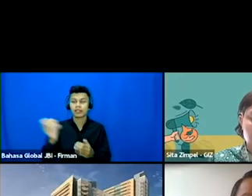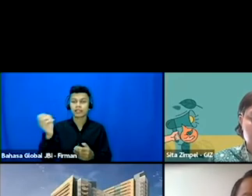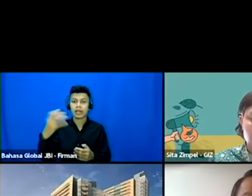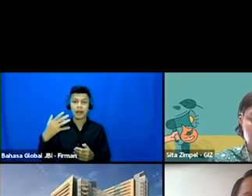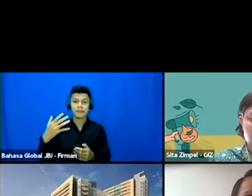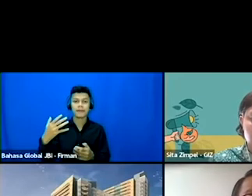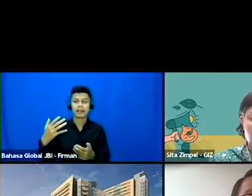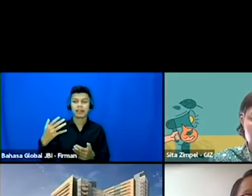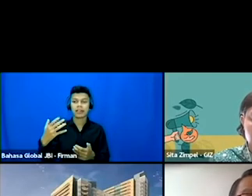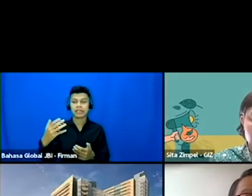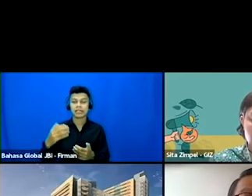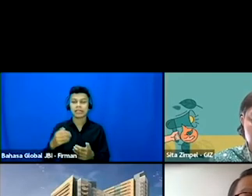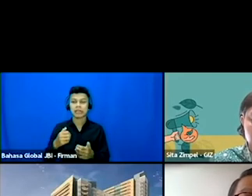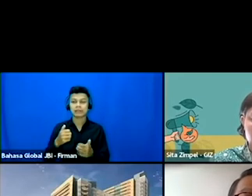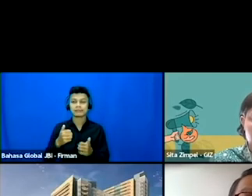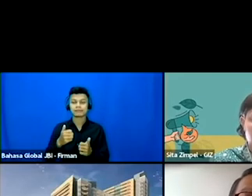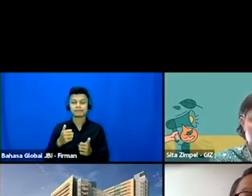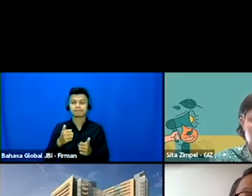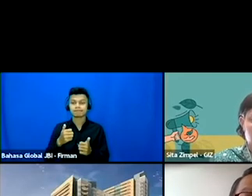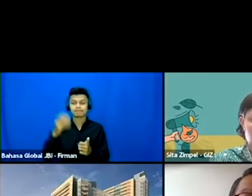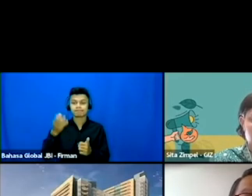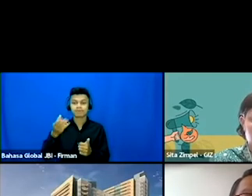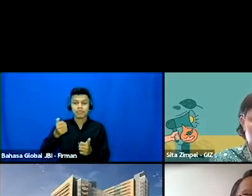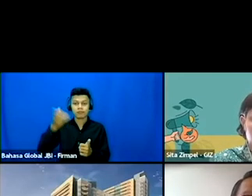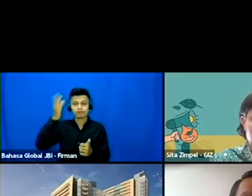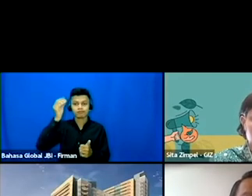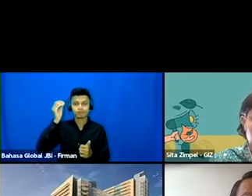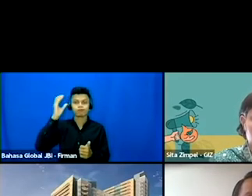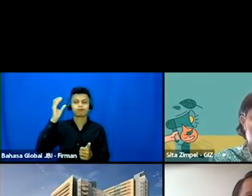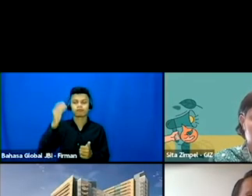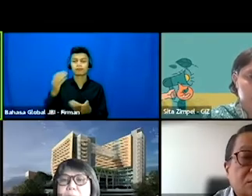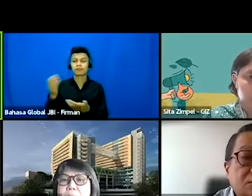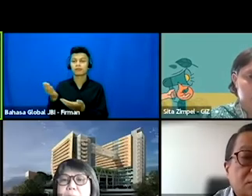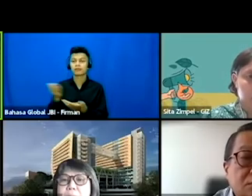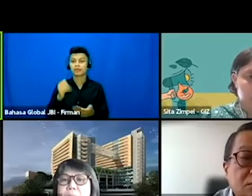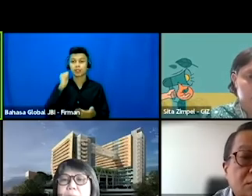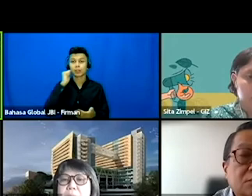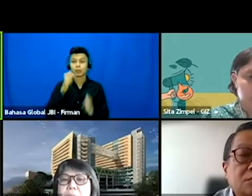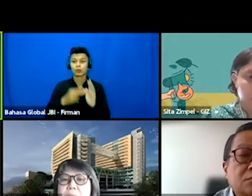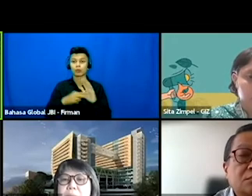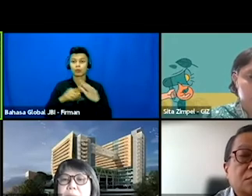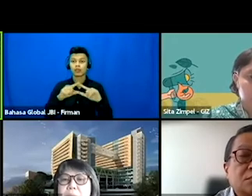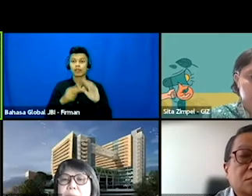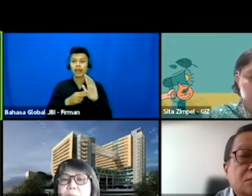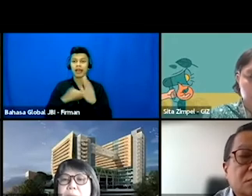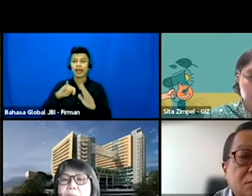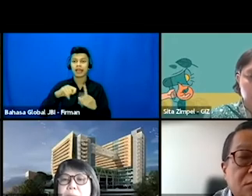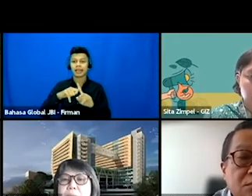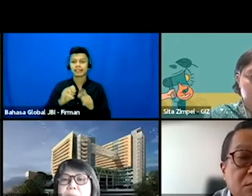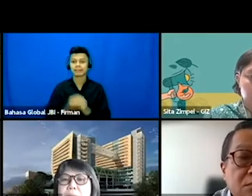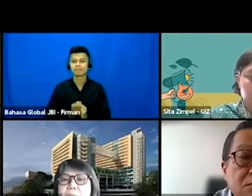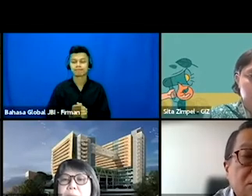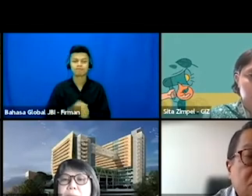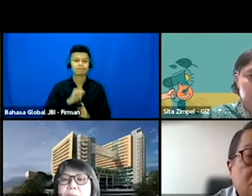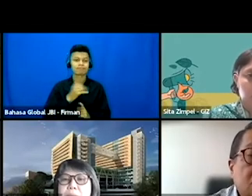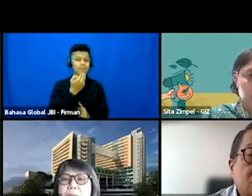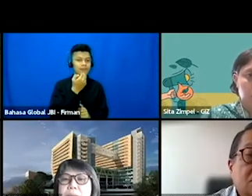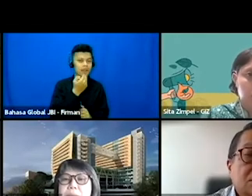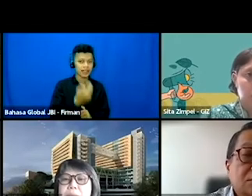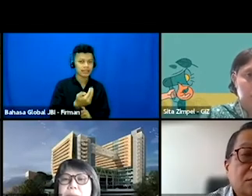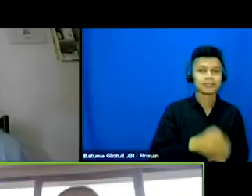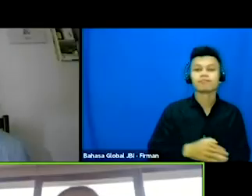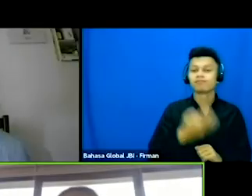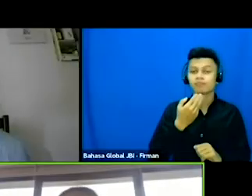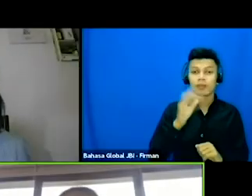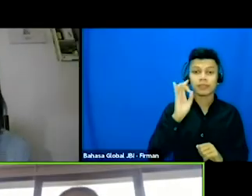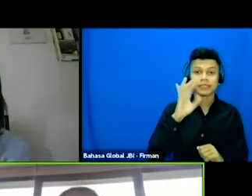sangat insightful dari penanggap kami yang lain Silahkan kepada Yunani Terima kasih Ibu Prilly Selamat siang